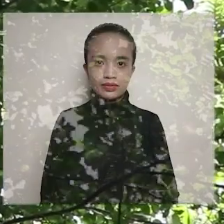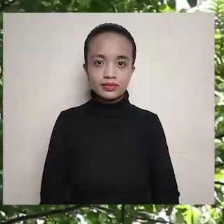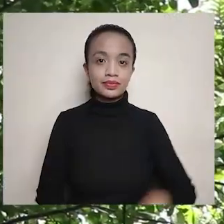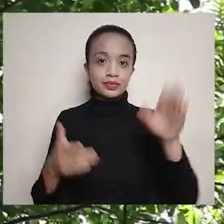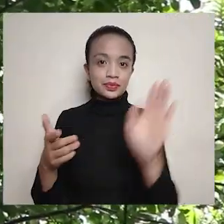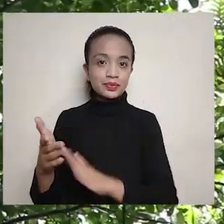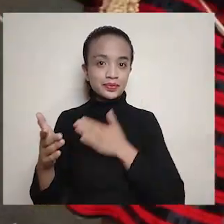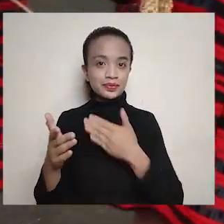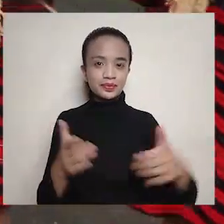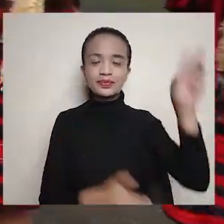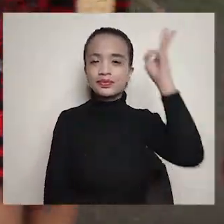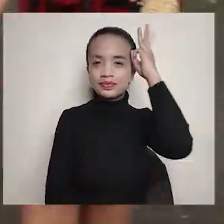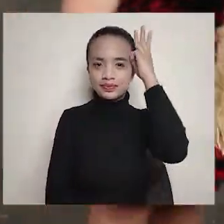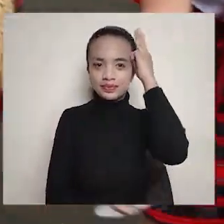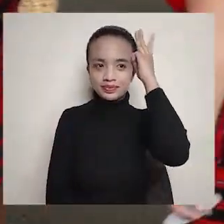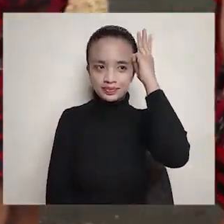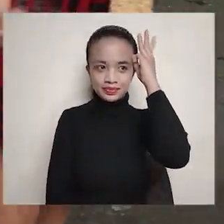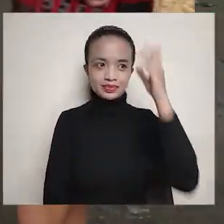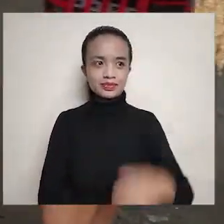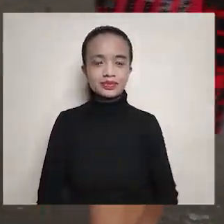panatalan kada kalanya